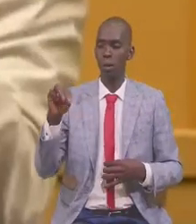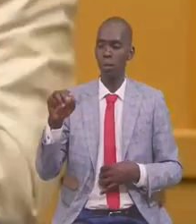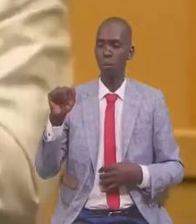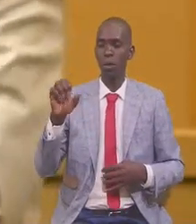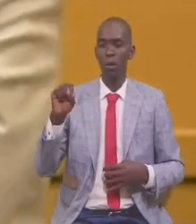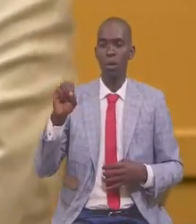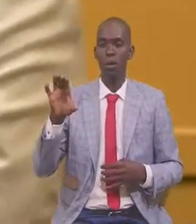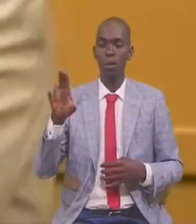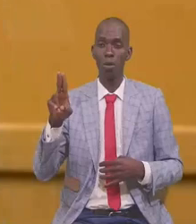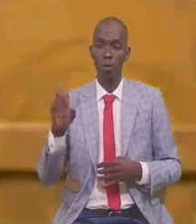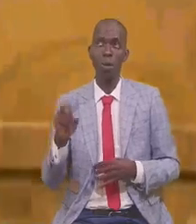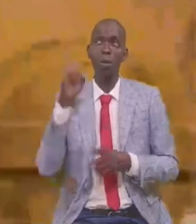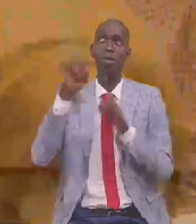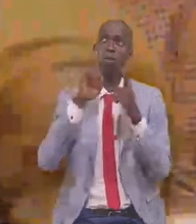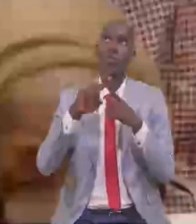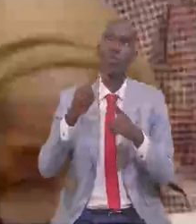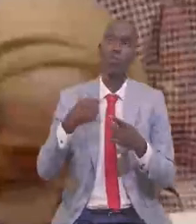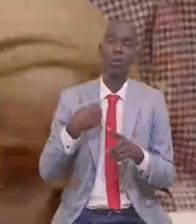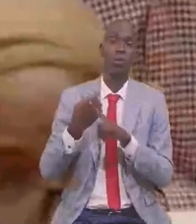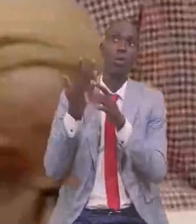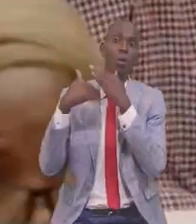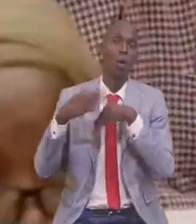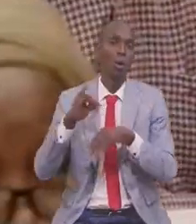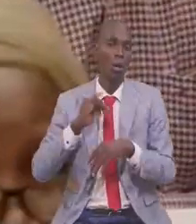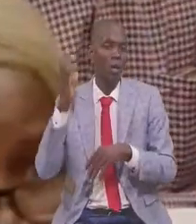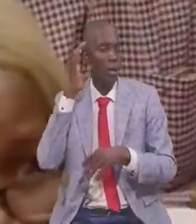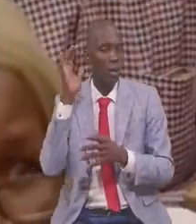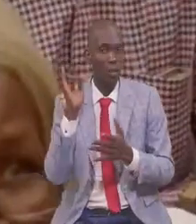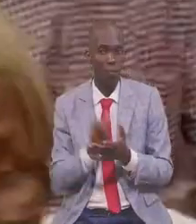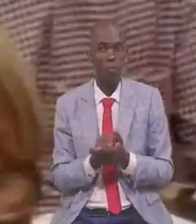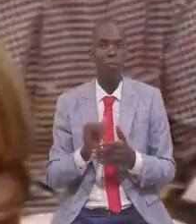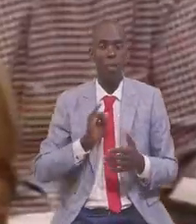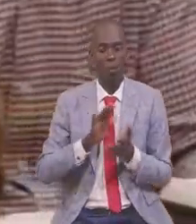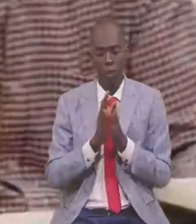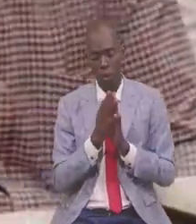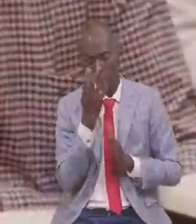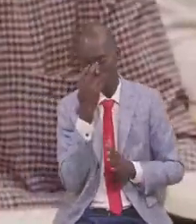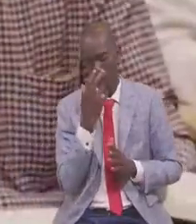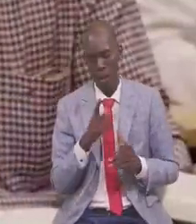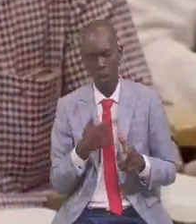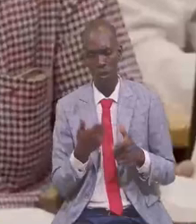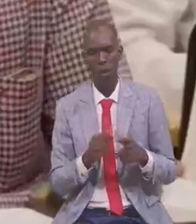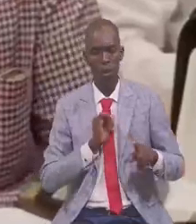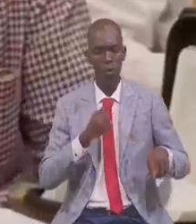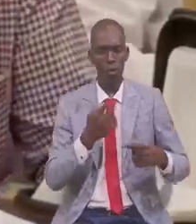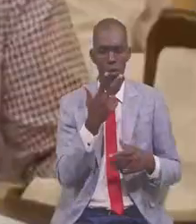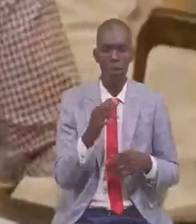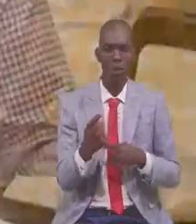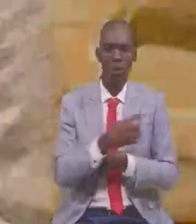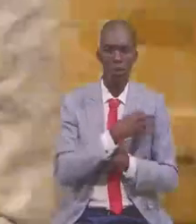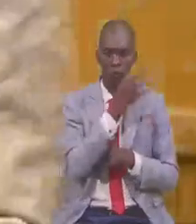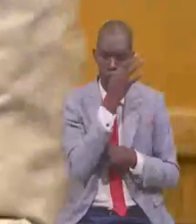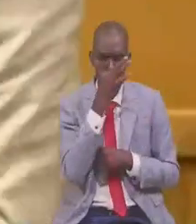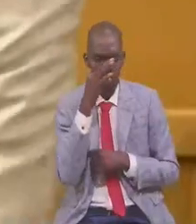sa voix, et ceci, et cela, et je suis aveuglé, et je fais 3 jours de jeûne et prière, et quand je le